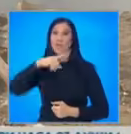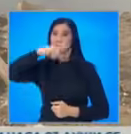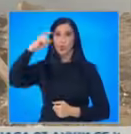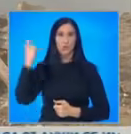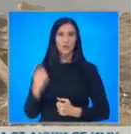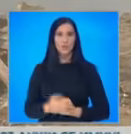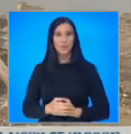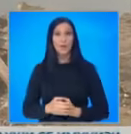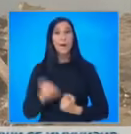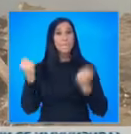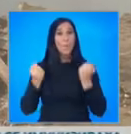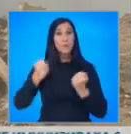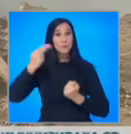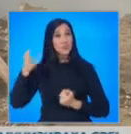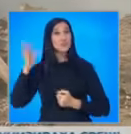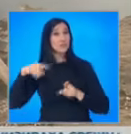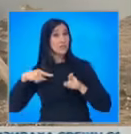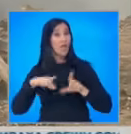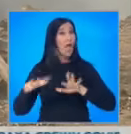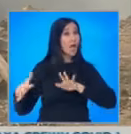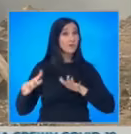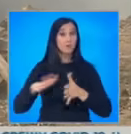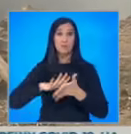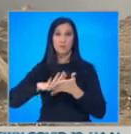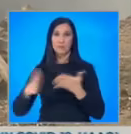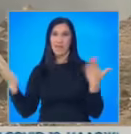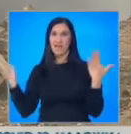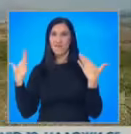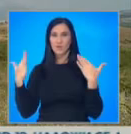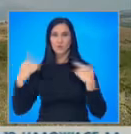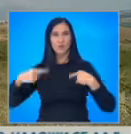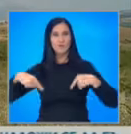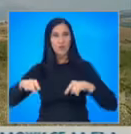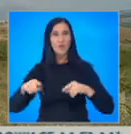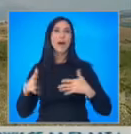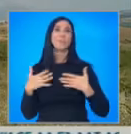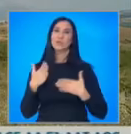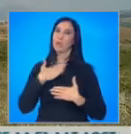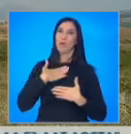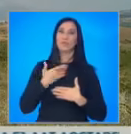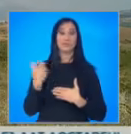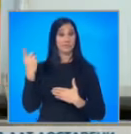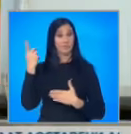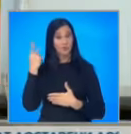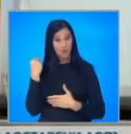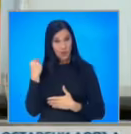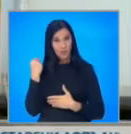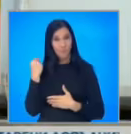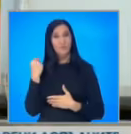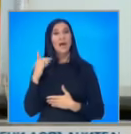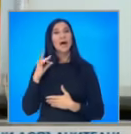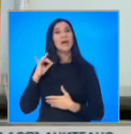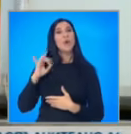горещини. Мобилна станция ще следи за евентуално замърсяване на въздуха в района. Поискана от нас още вчера.